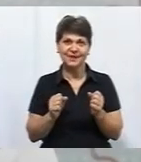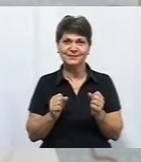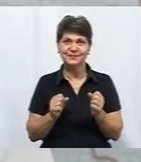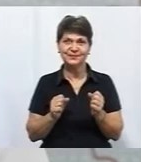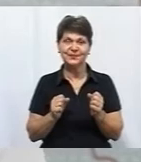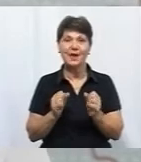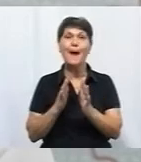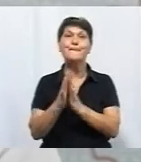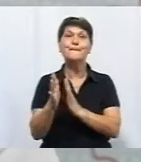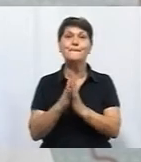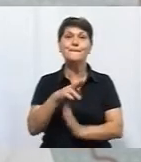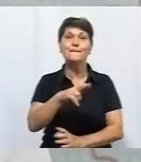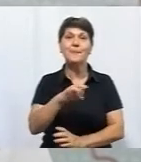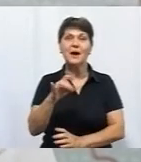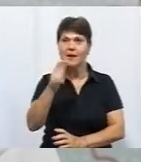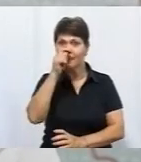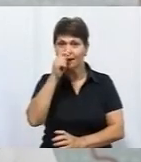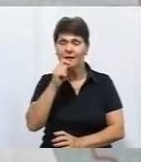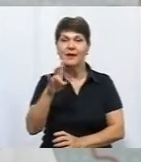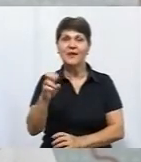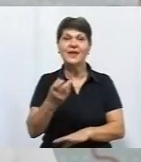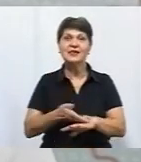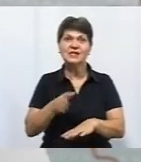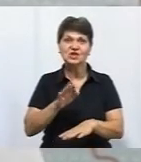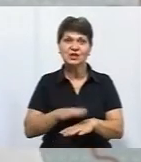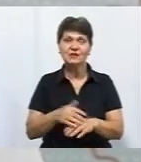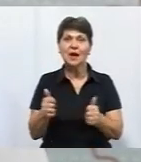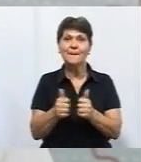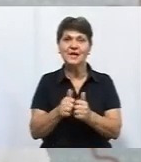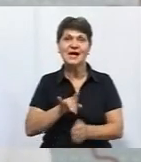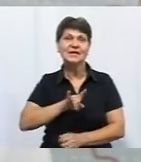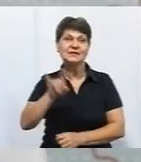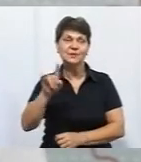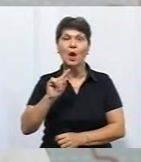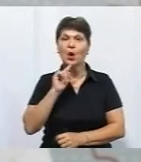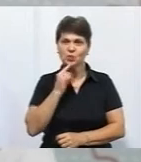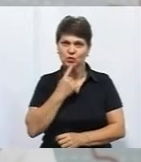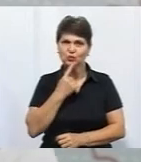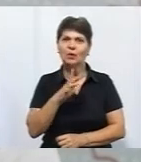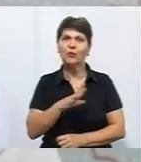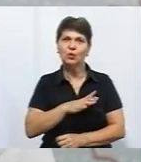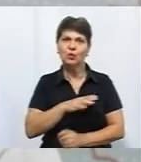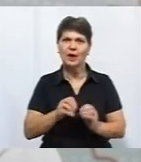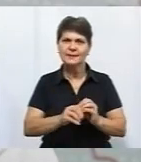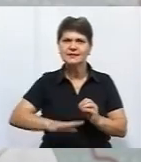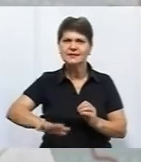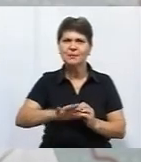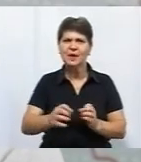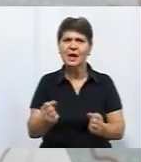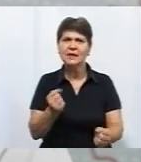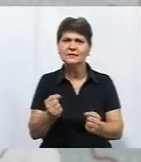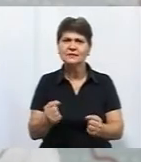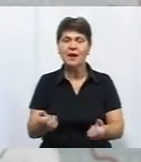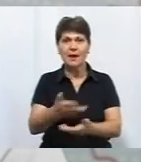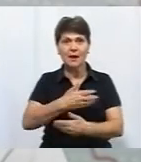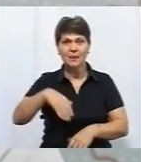в парку встановлювали, на Тяжилові, біля самольоту. Ну, труднощі були так, як земля була дуже жорстка. Ми